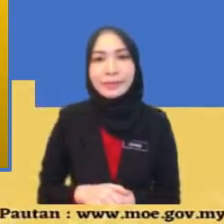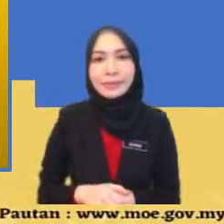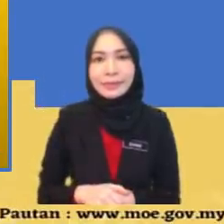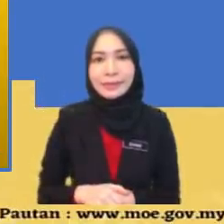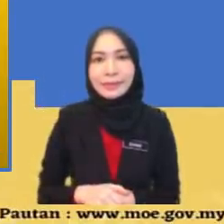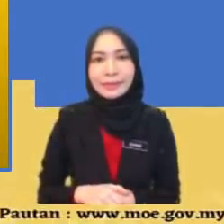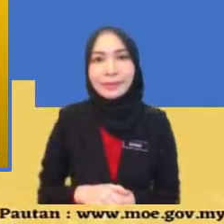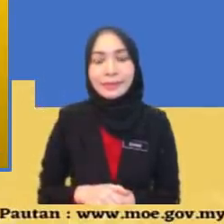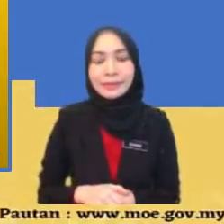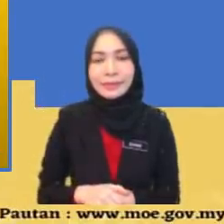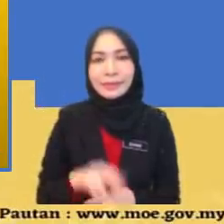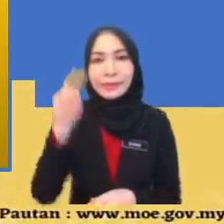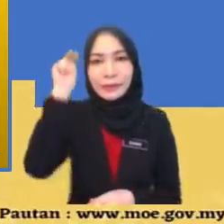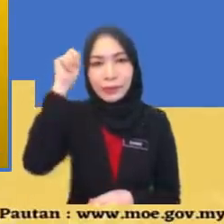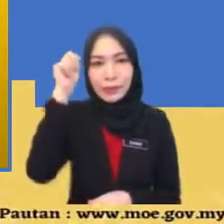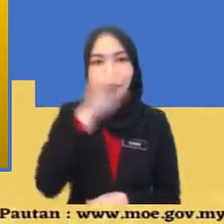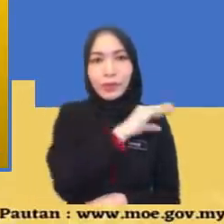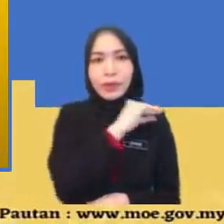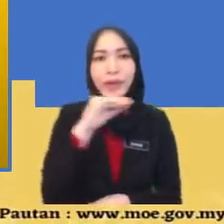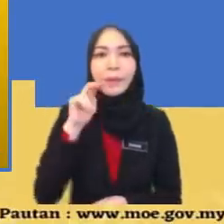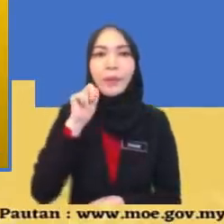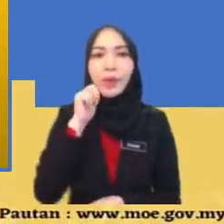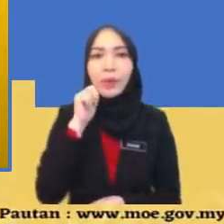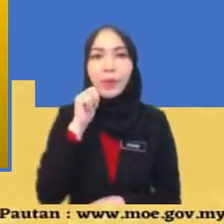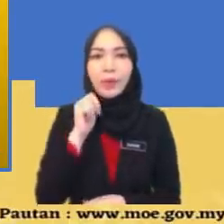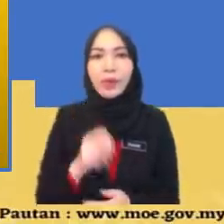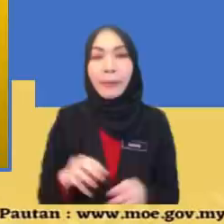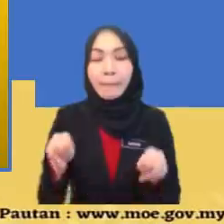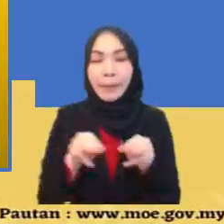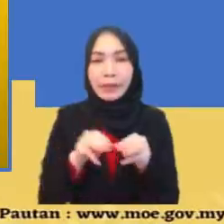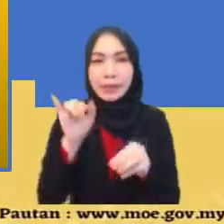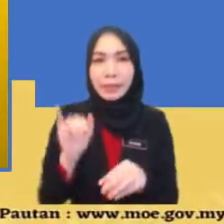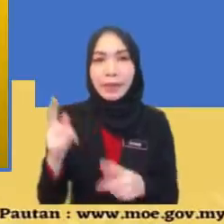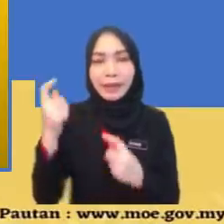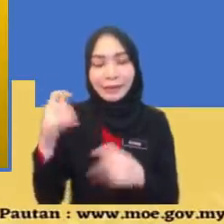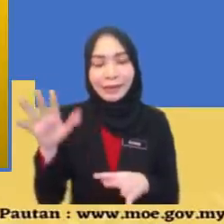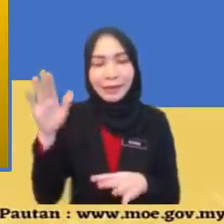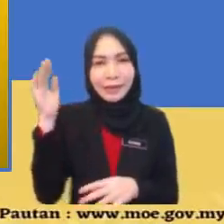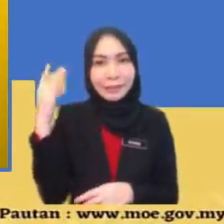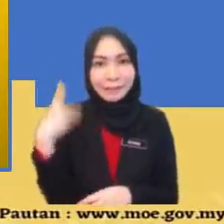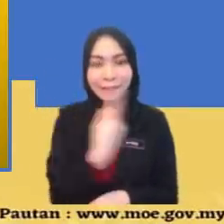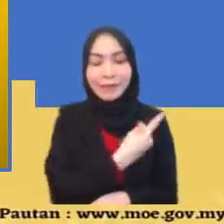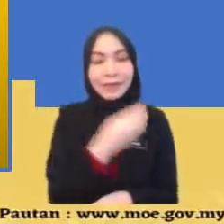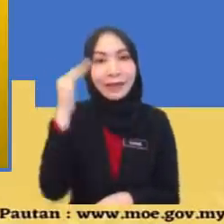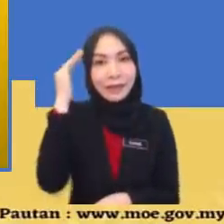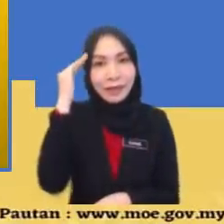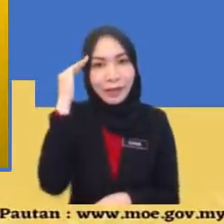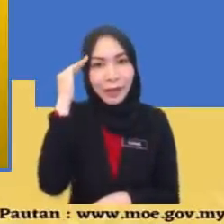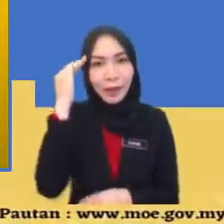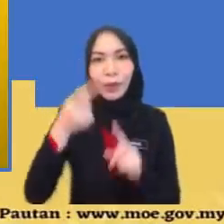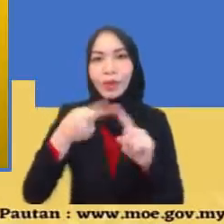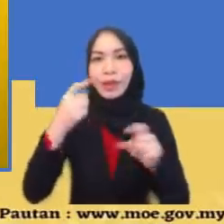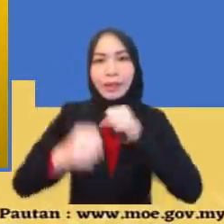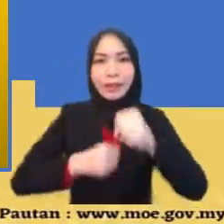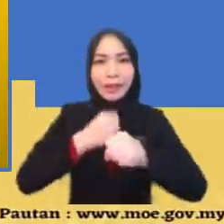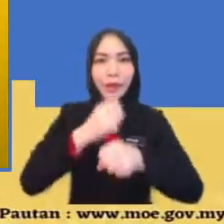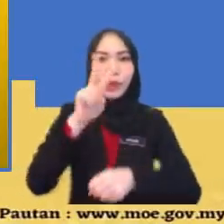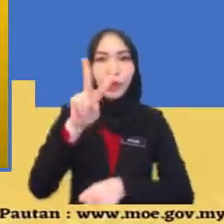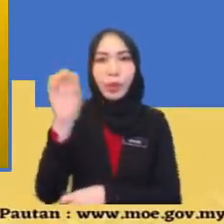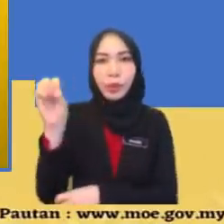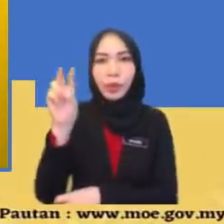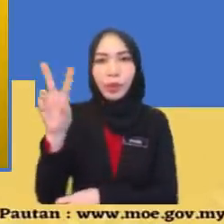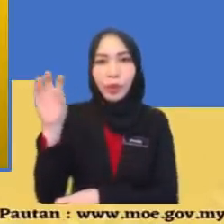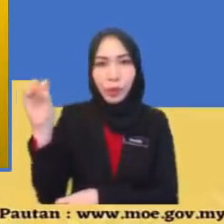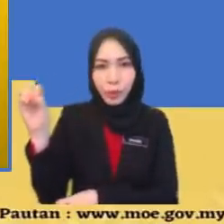pohon-pohon dan pohon-pohon sebagaimana yang kita maju semenjak tahun 2020 endemik